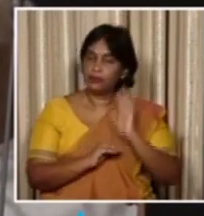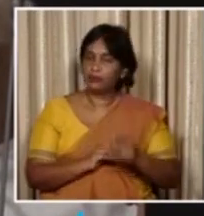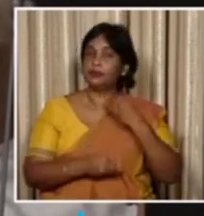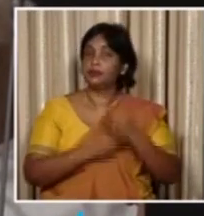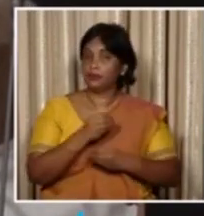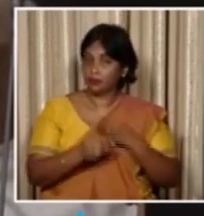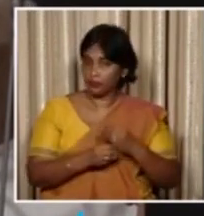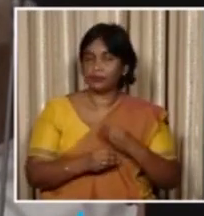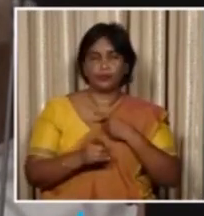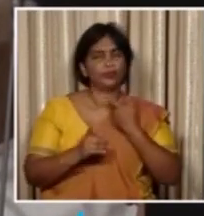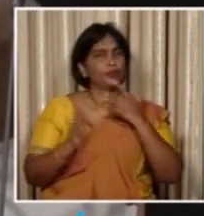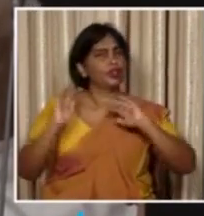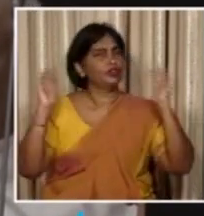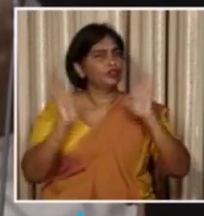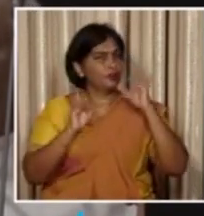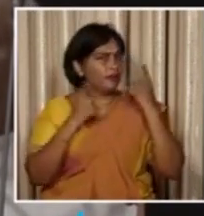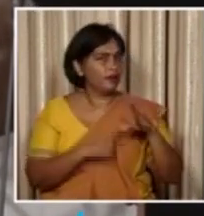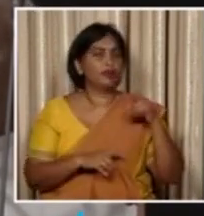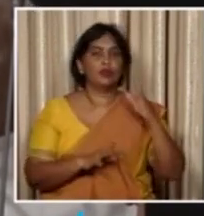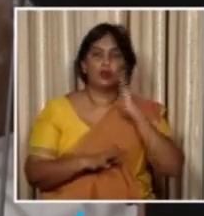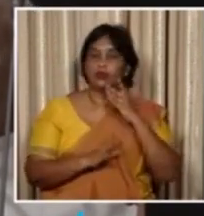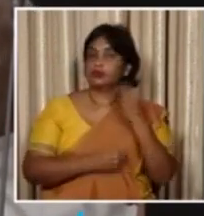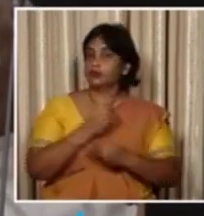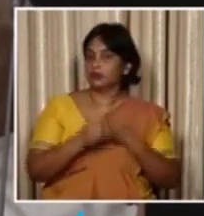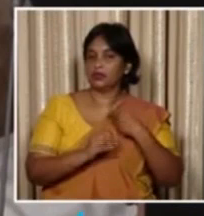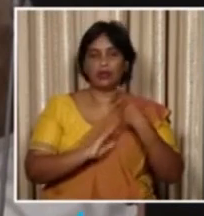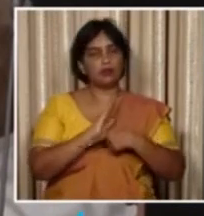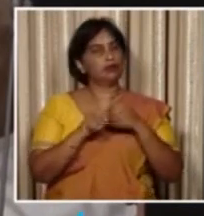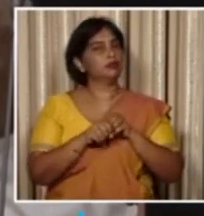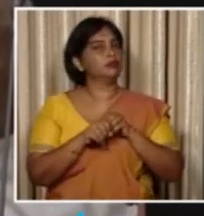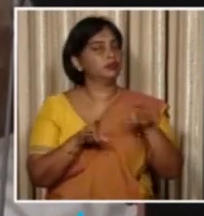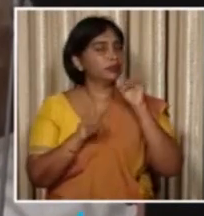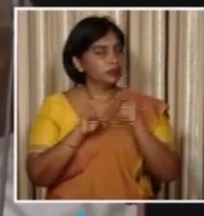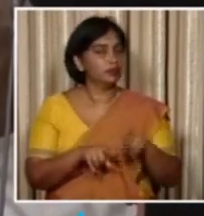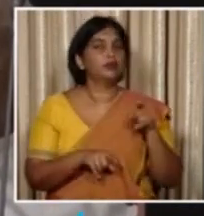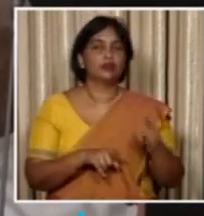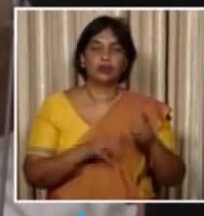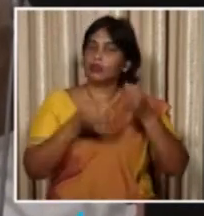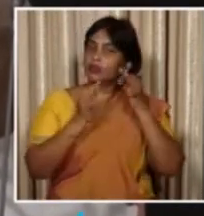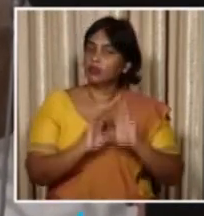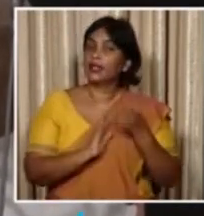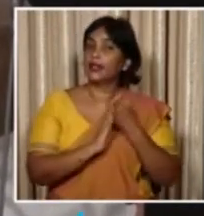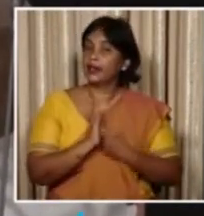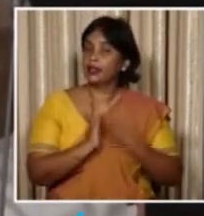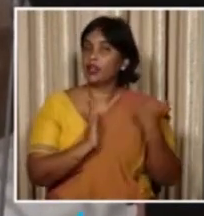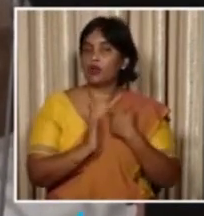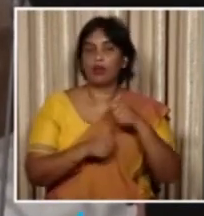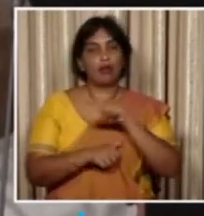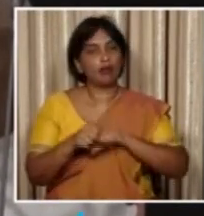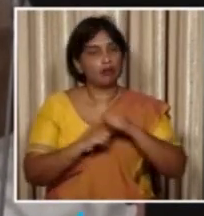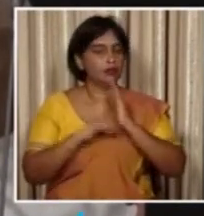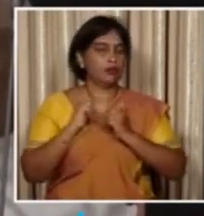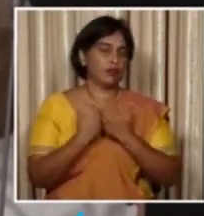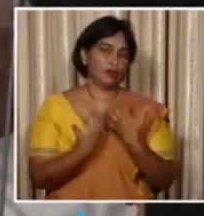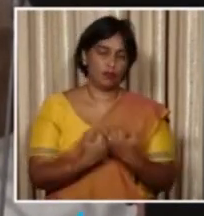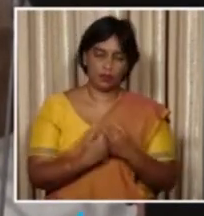ආයෝජන සීමා සහිත නිසා විදේශ ආයෝජන රටට ගලා එම ඒ සඳහා විධිමත් නීතිය නවීන ආයතනික රාමුවක්